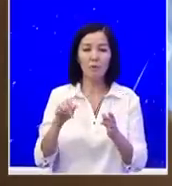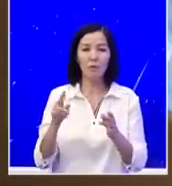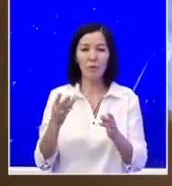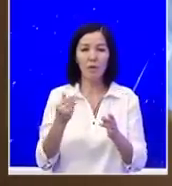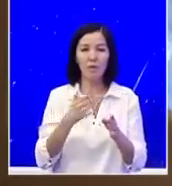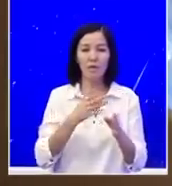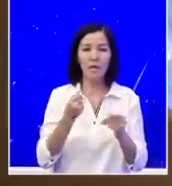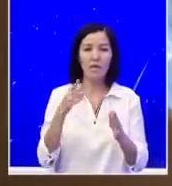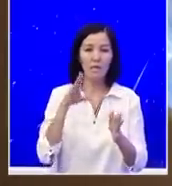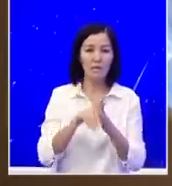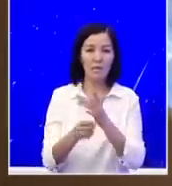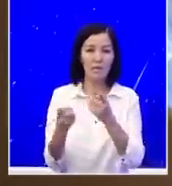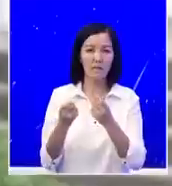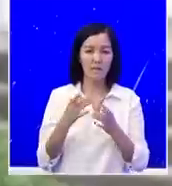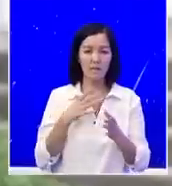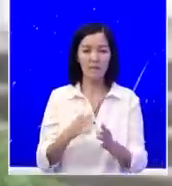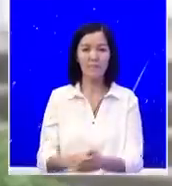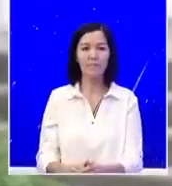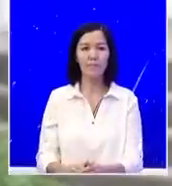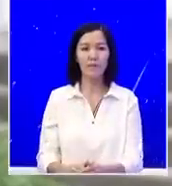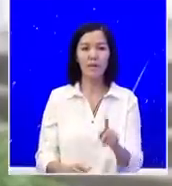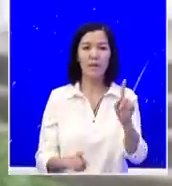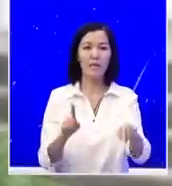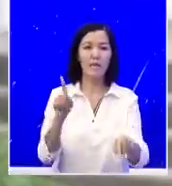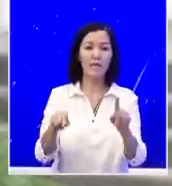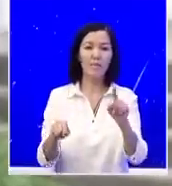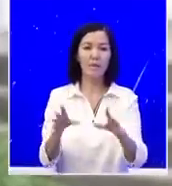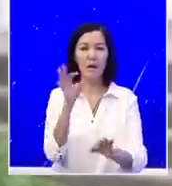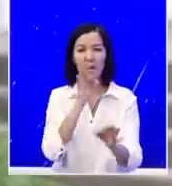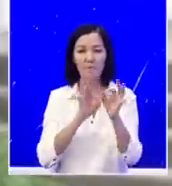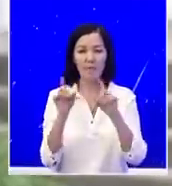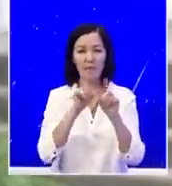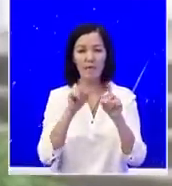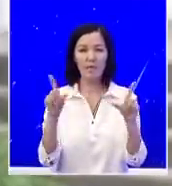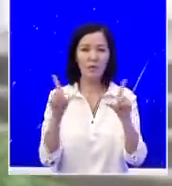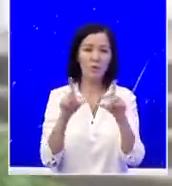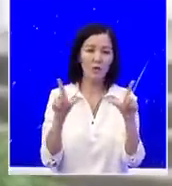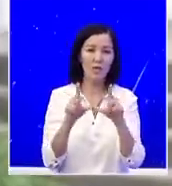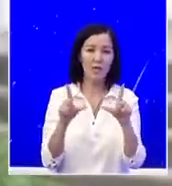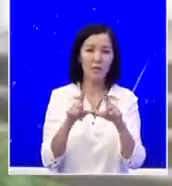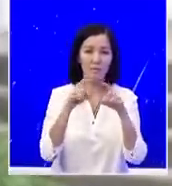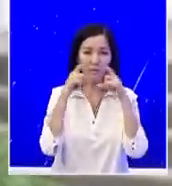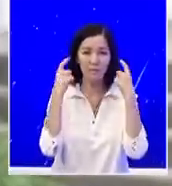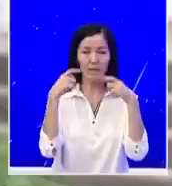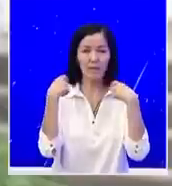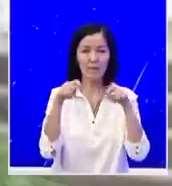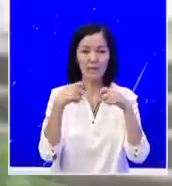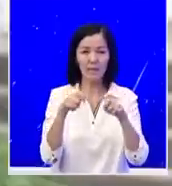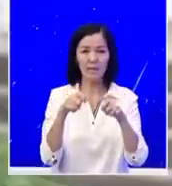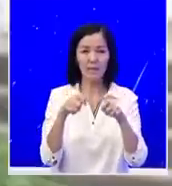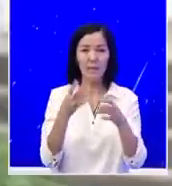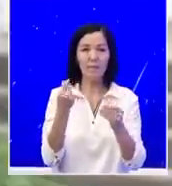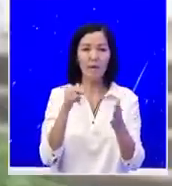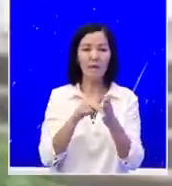көлемінде инвестиция тартылған. Кейбір аптекаларда, кейбір дүкендерде осында бетперделер сатат, әрине кейгезде